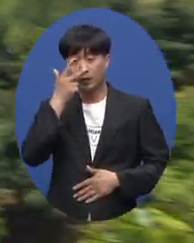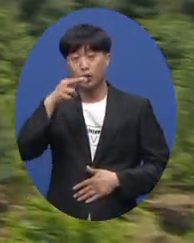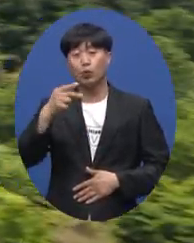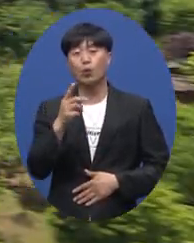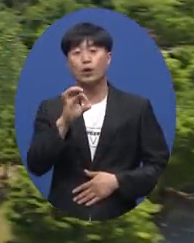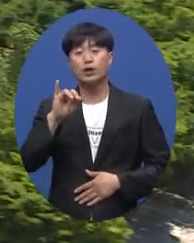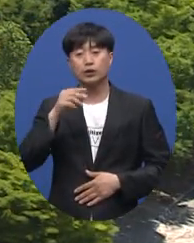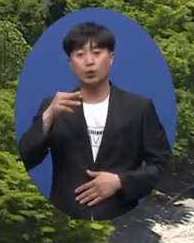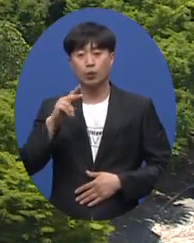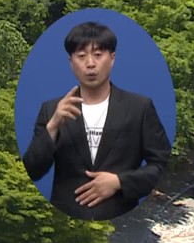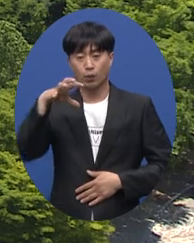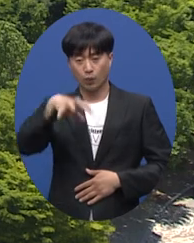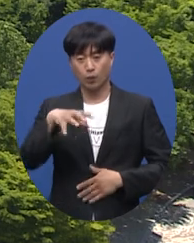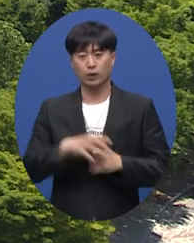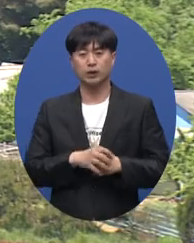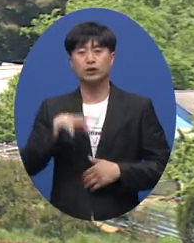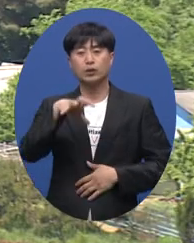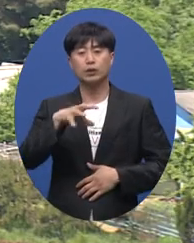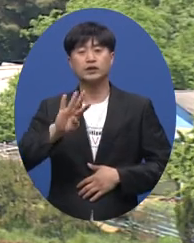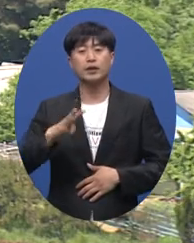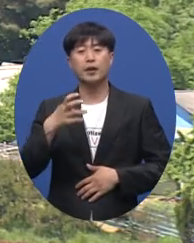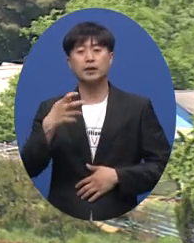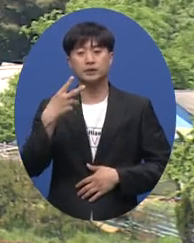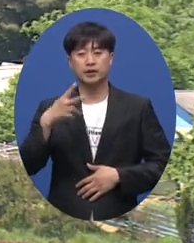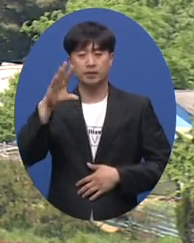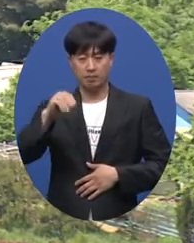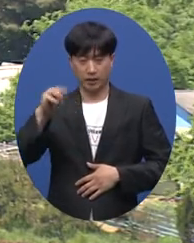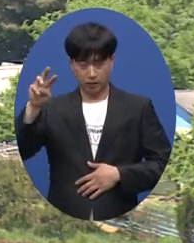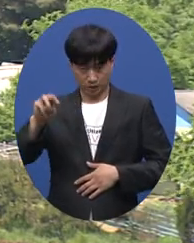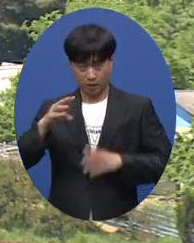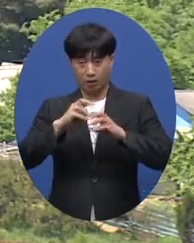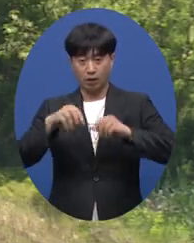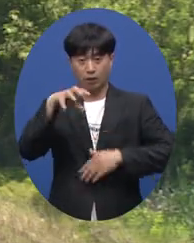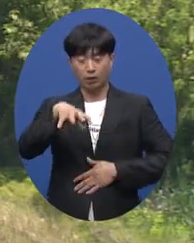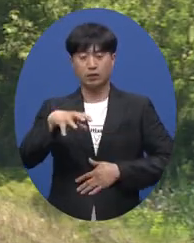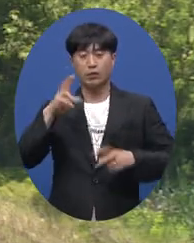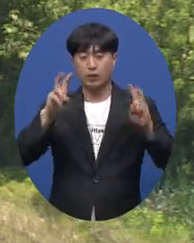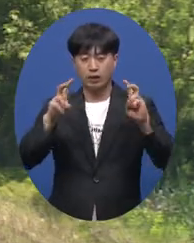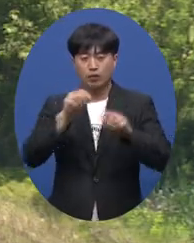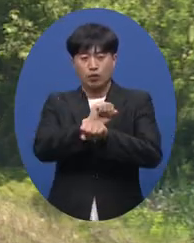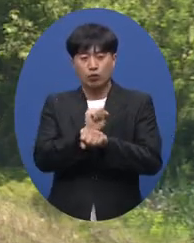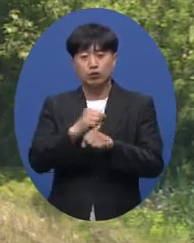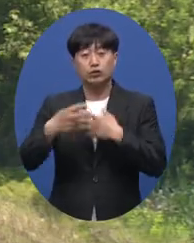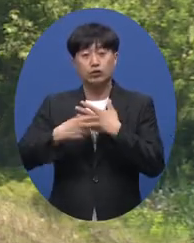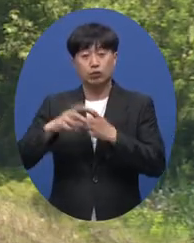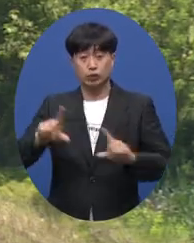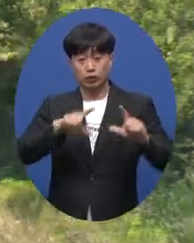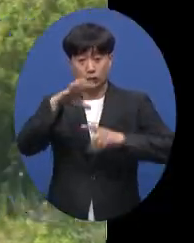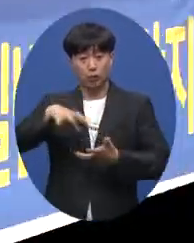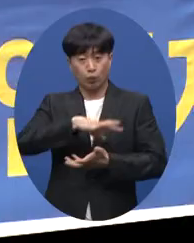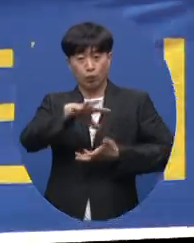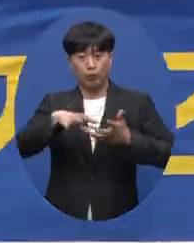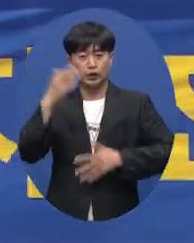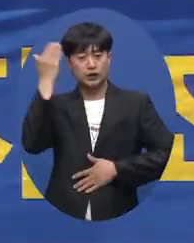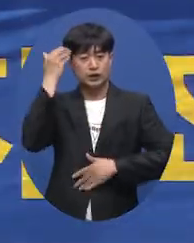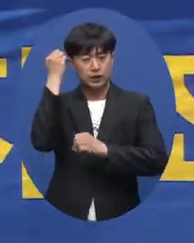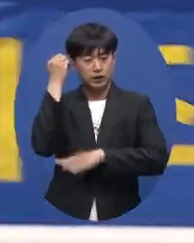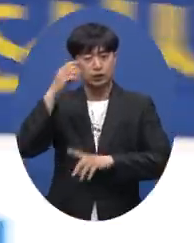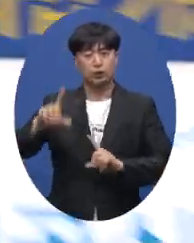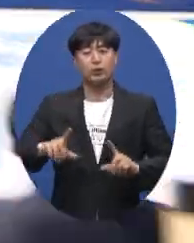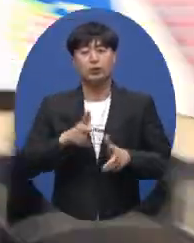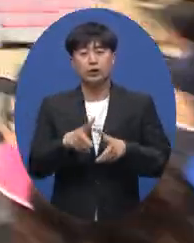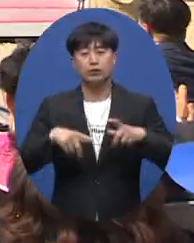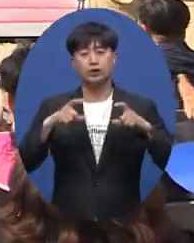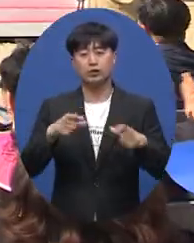평택시 도일동 일대. 이곳 482만여 제곱미터 부지에 기업과 연구, 의료, 주거시설 등이 어우러진 지식기반